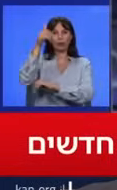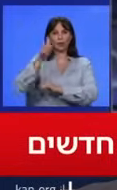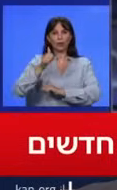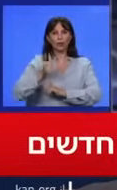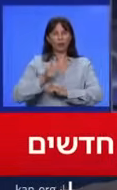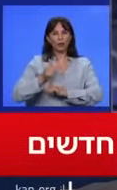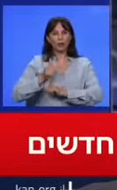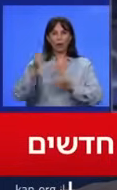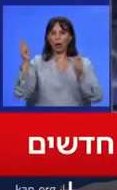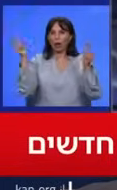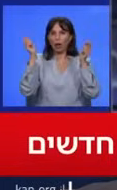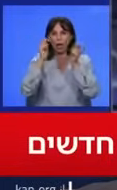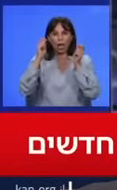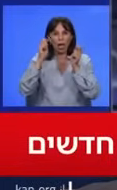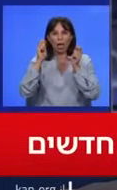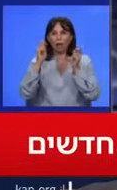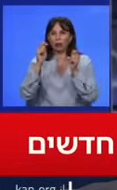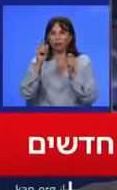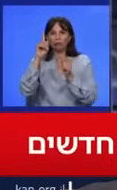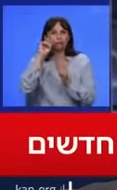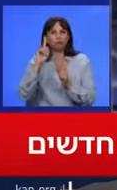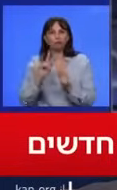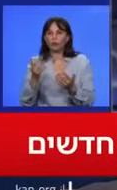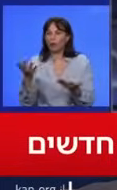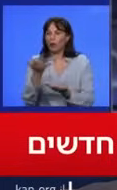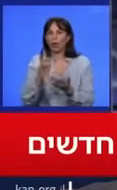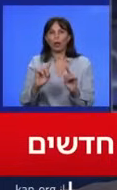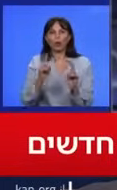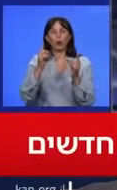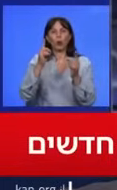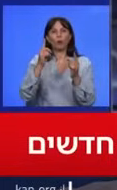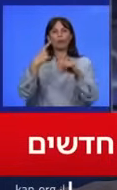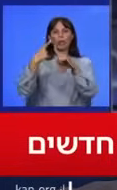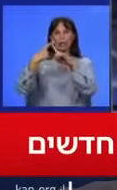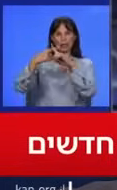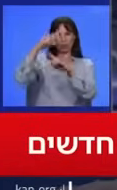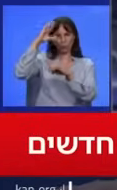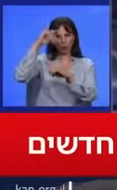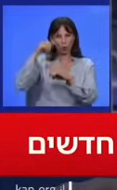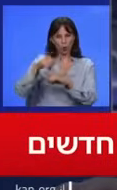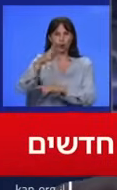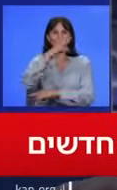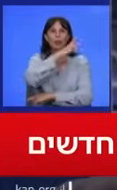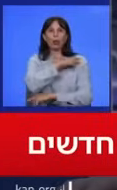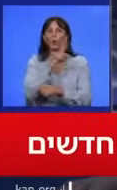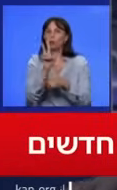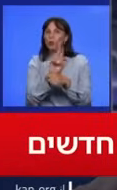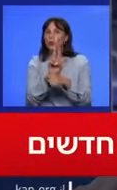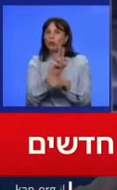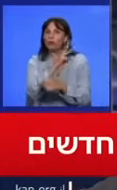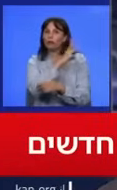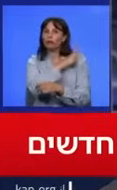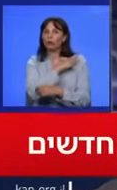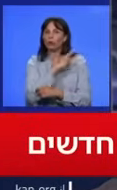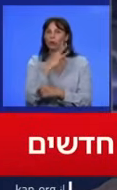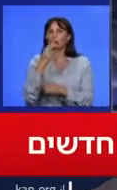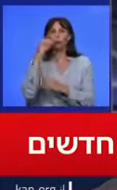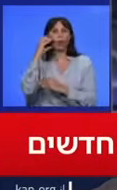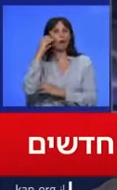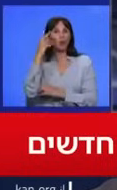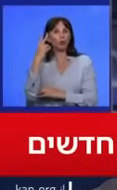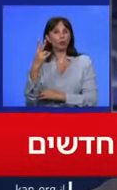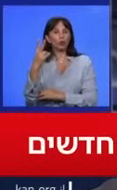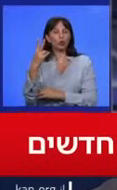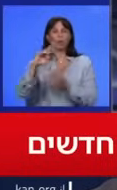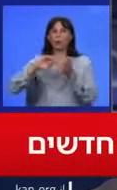עדיין בהלם ולא העריכו את עוצמת האירוע, יצא איקס עם דרגות מזויפות של סרן, 2 מכשירי טלפון נייד